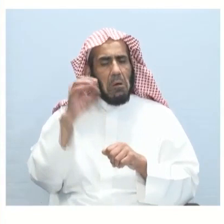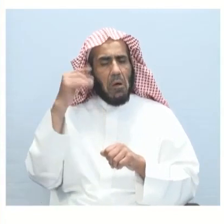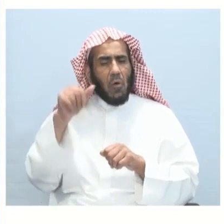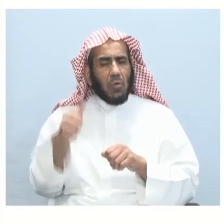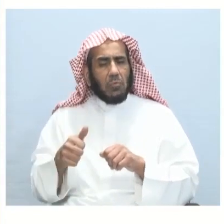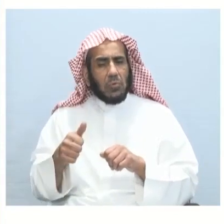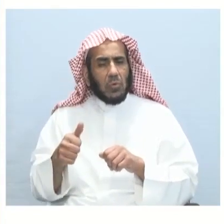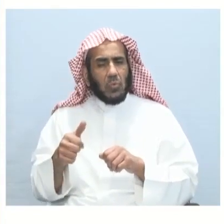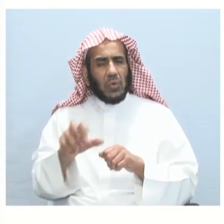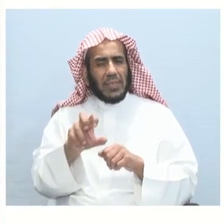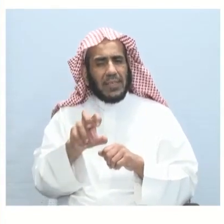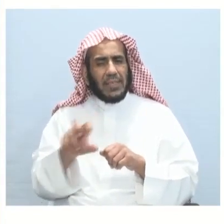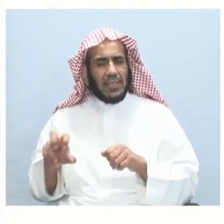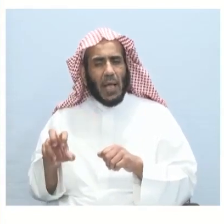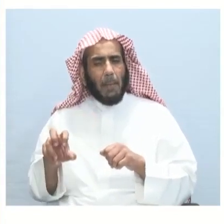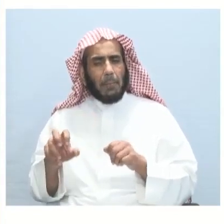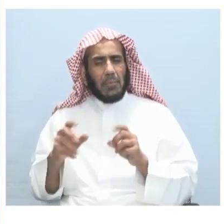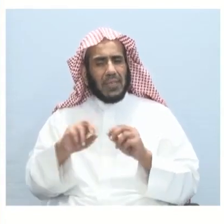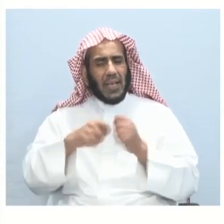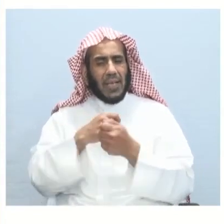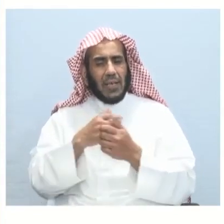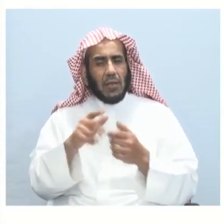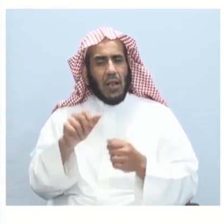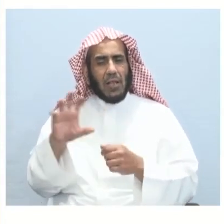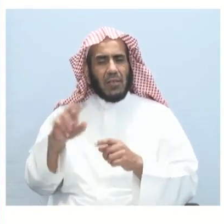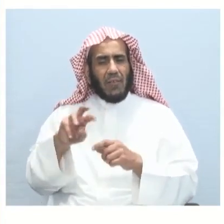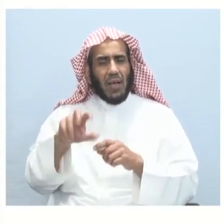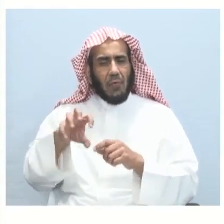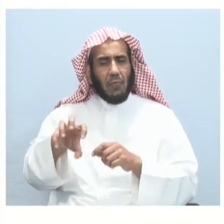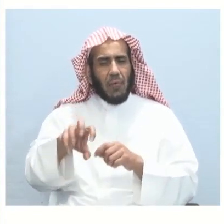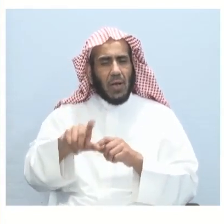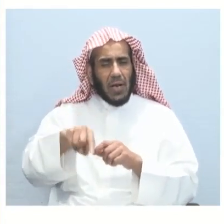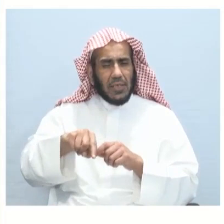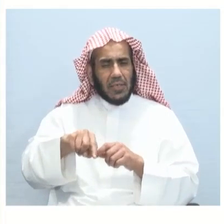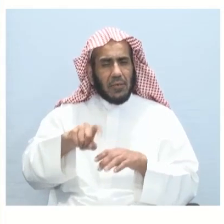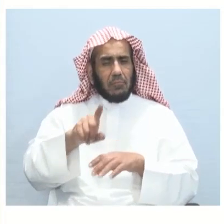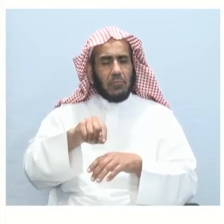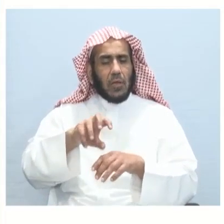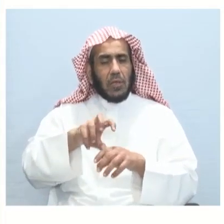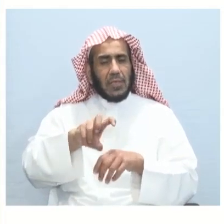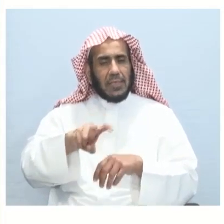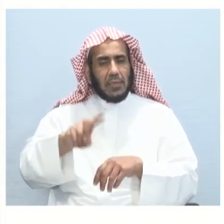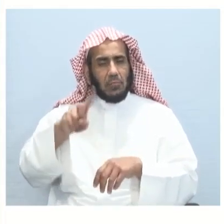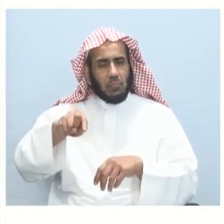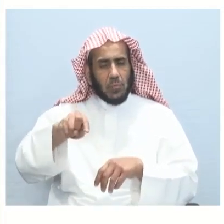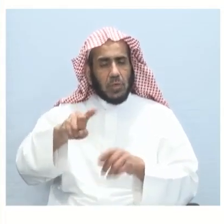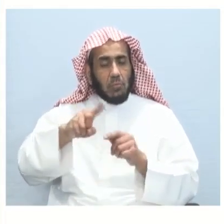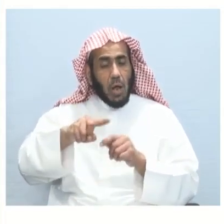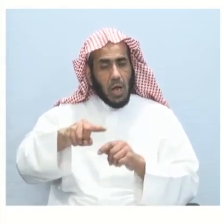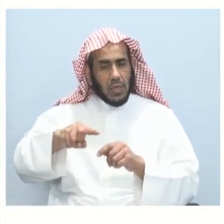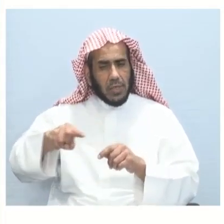المقابض ونسحب لتغيير الحجم نضغط بزر الفاره الايسر ونقوم بالسحب مع الاستمرار بالضغط